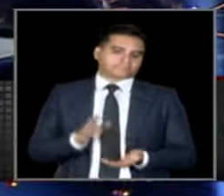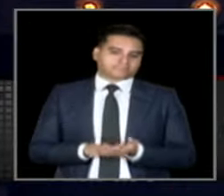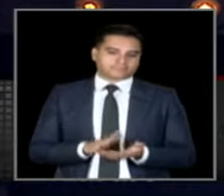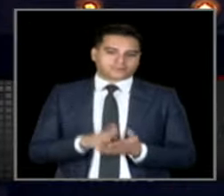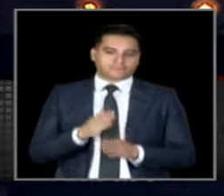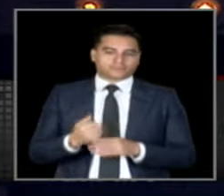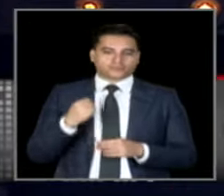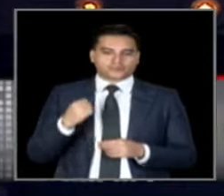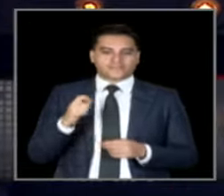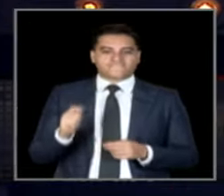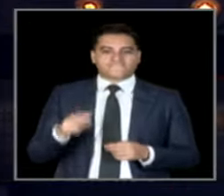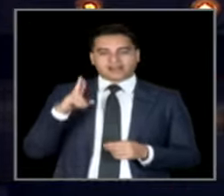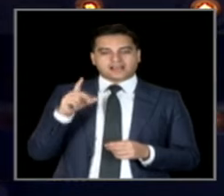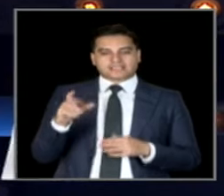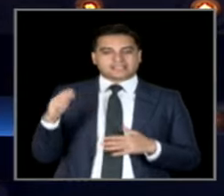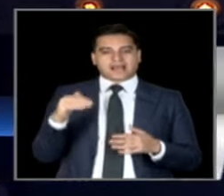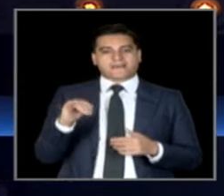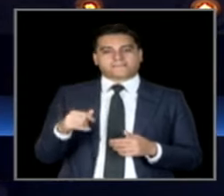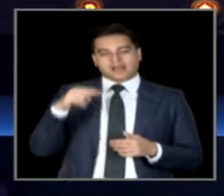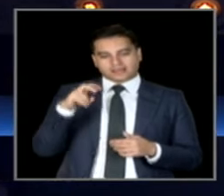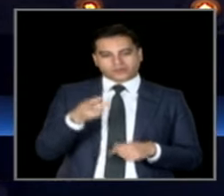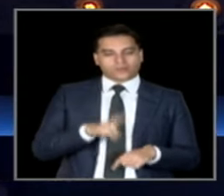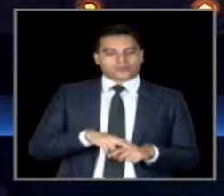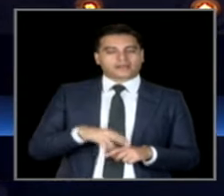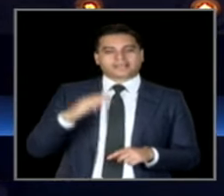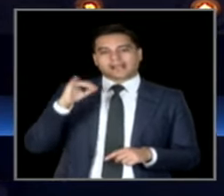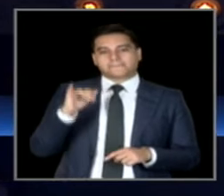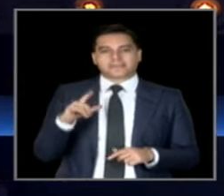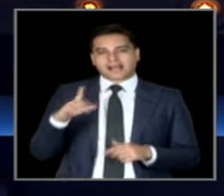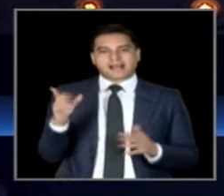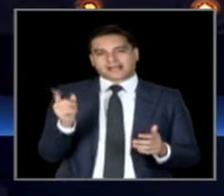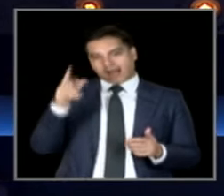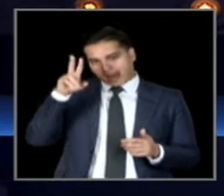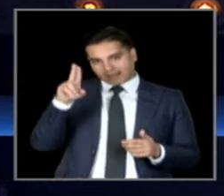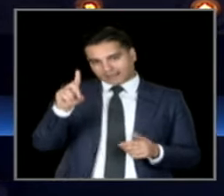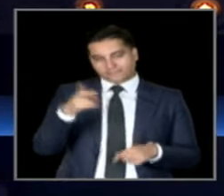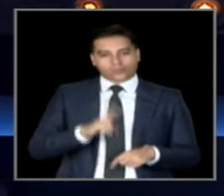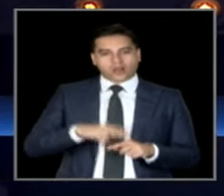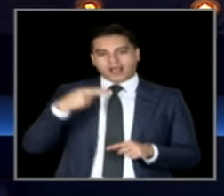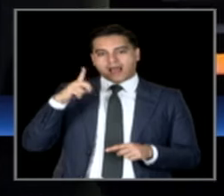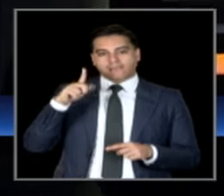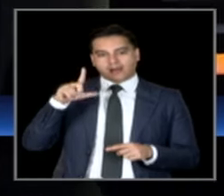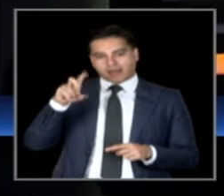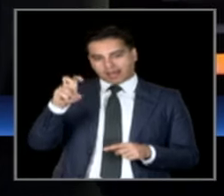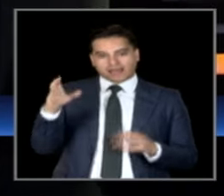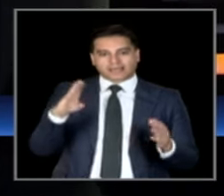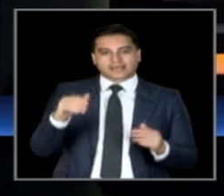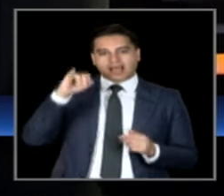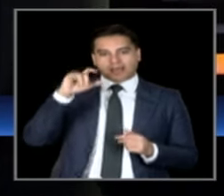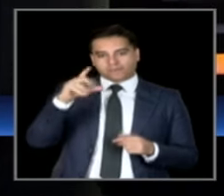بطولة فاتن حمامة، أحمد مظهر، جميل راتب، عبلة كامل وصلاح قبيل.